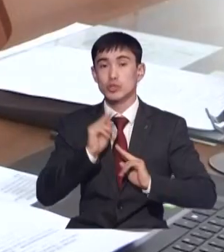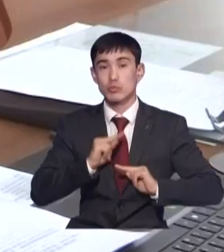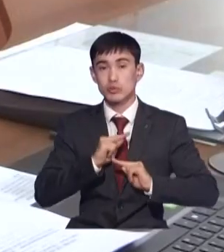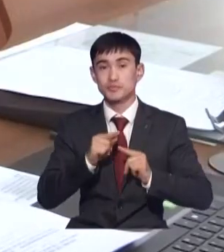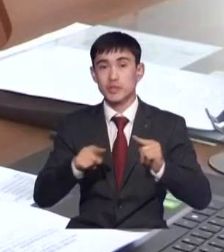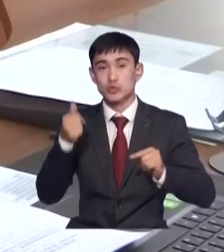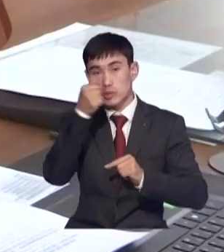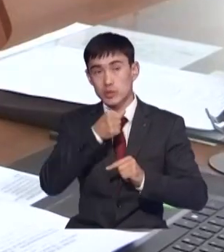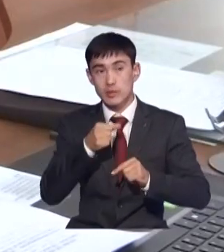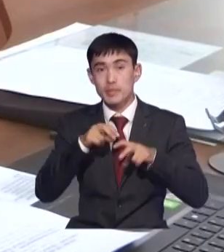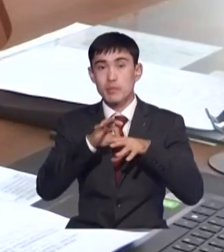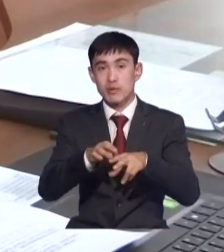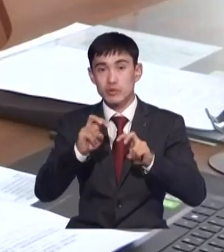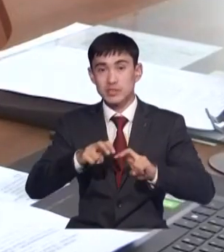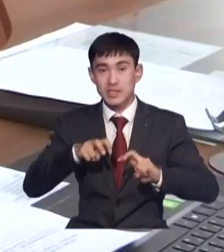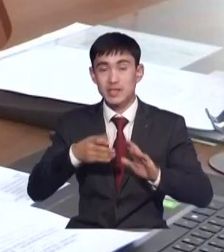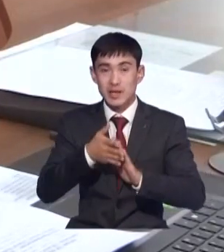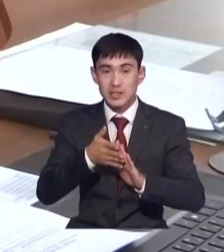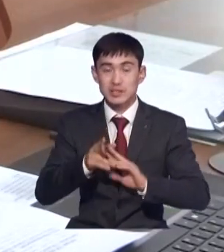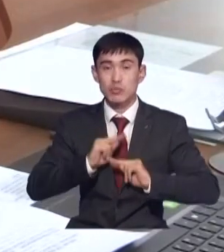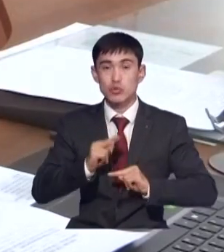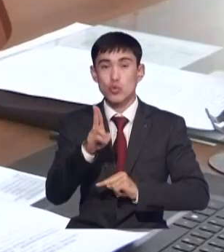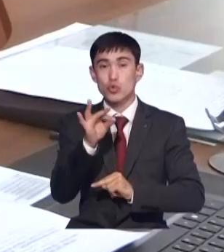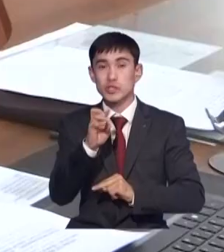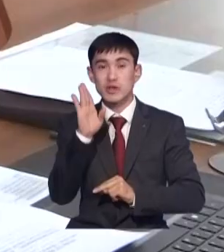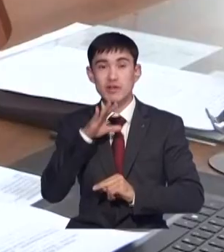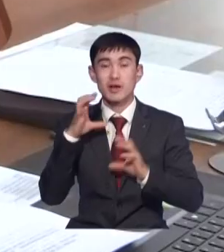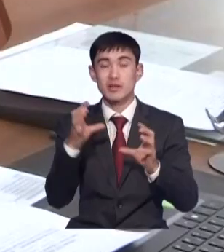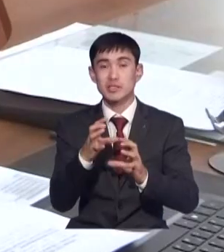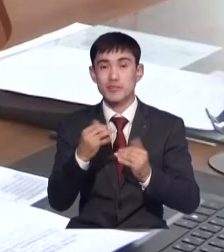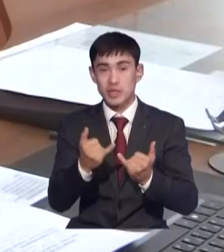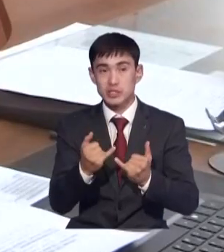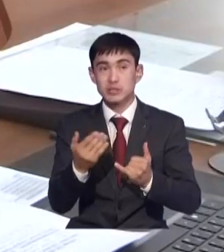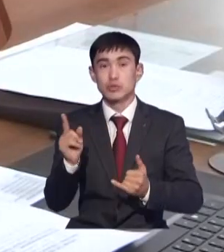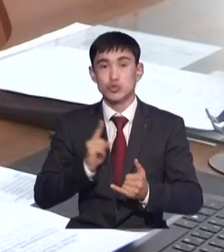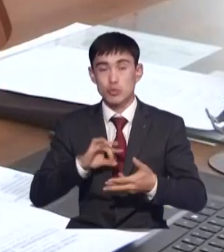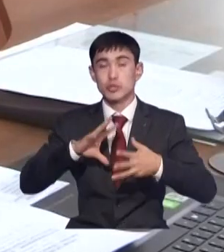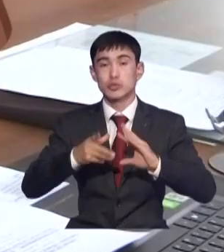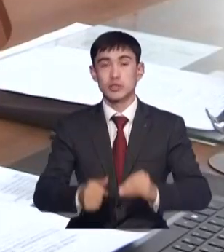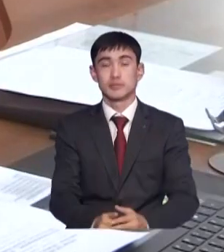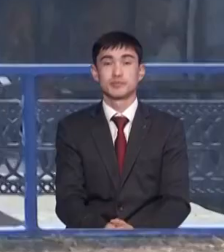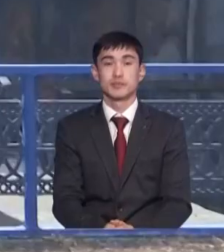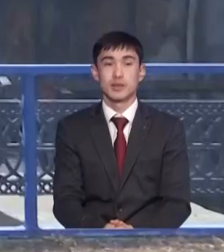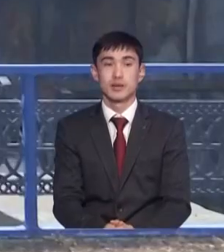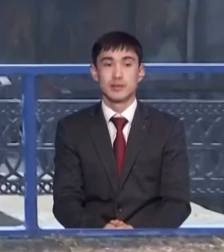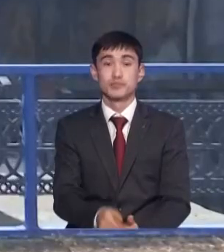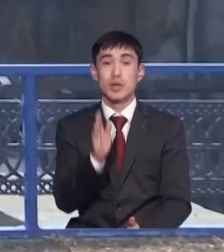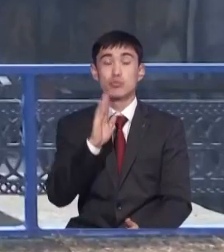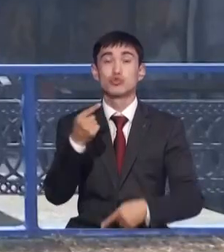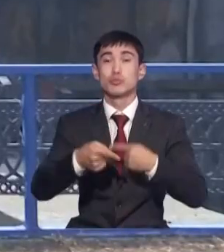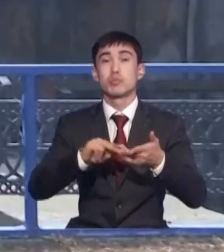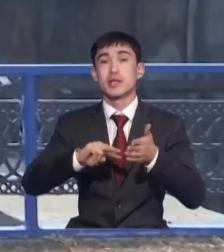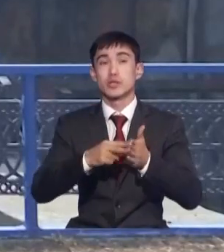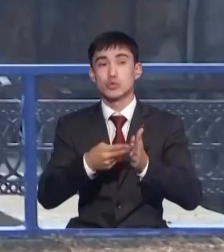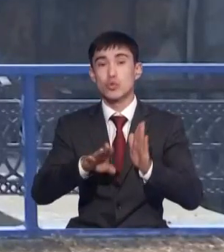В текущем году они проводят детальный анализ работы Куртинского водохранилища. Сейчас мы ждем результаты. В будущем